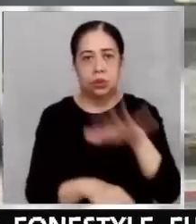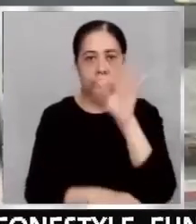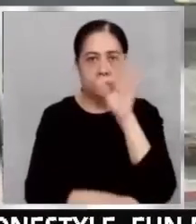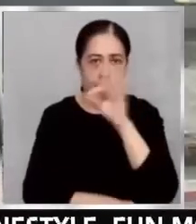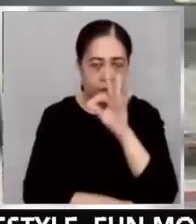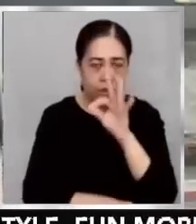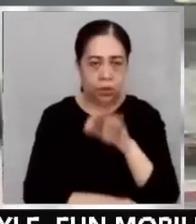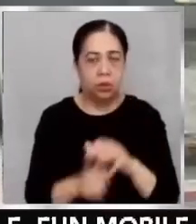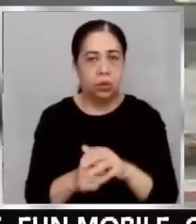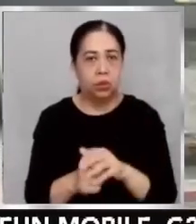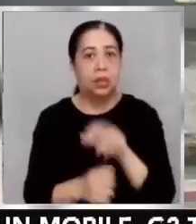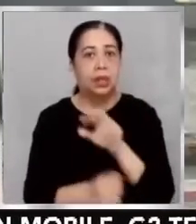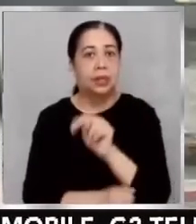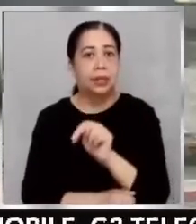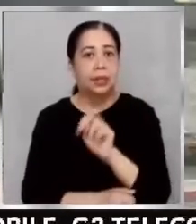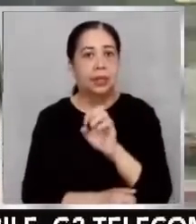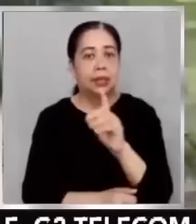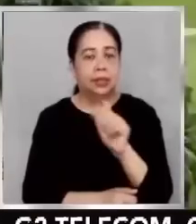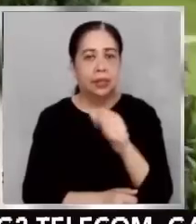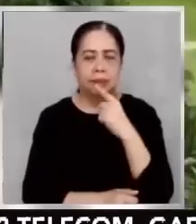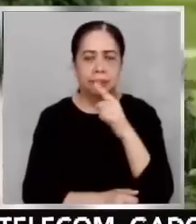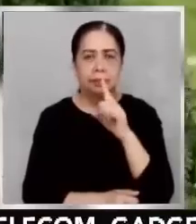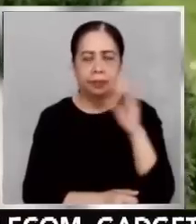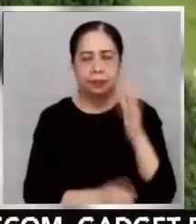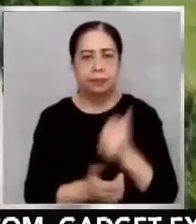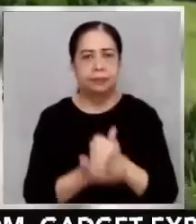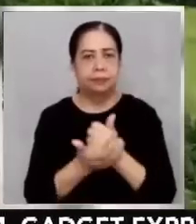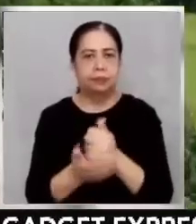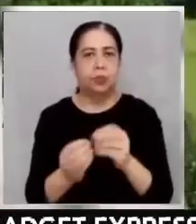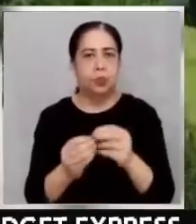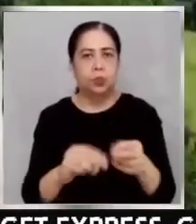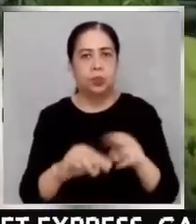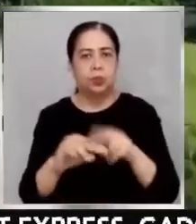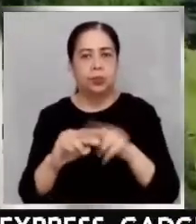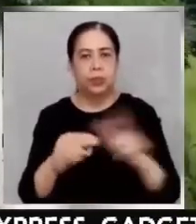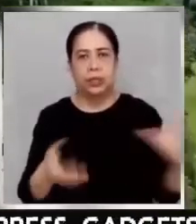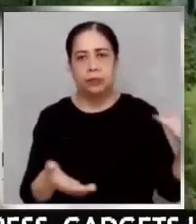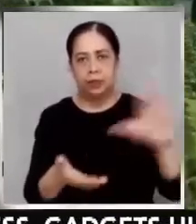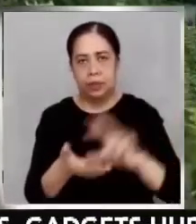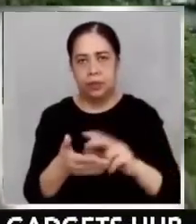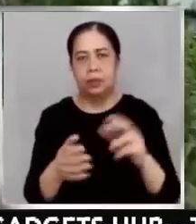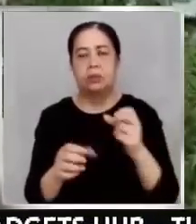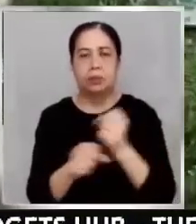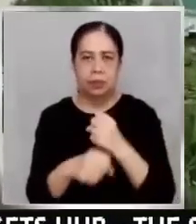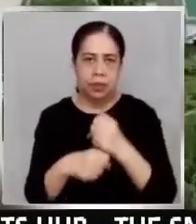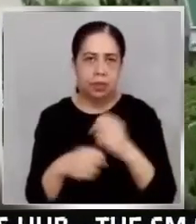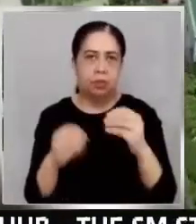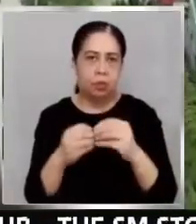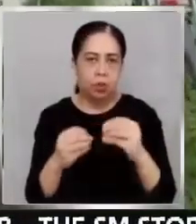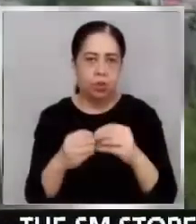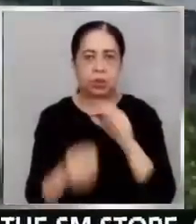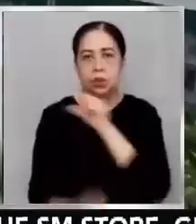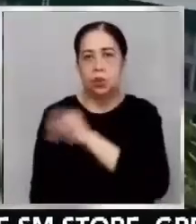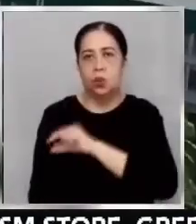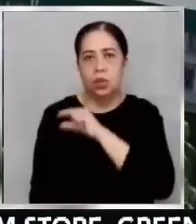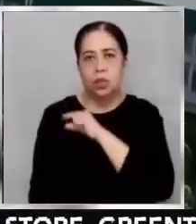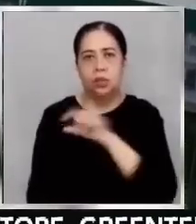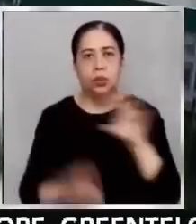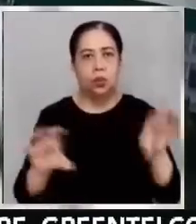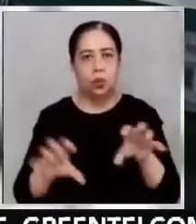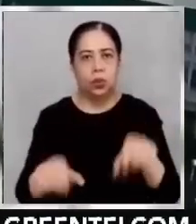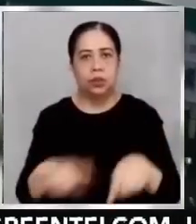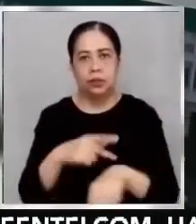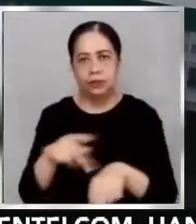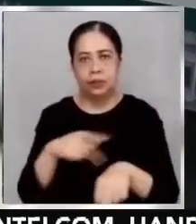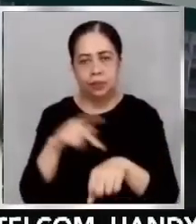naman tiniyak na itutulak pa nila ang mga reforma para sa dagdag na investment para makalikha pa ng mas kalidad na trabaho sa bansa. Para sa